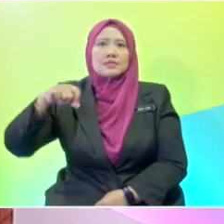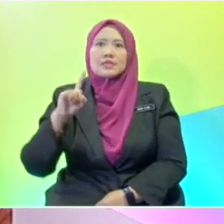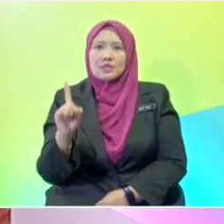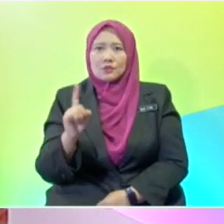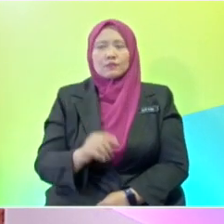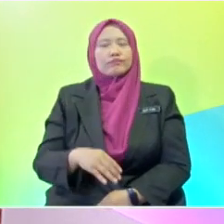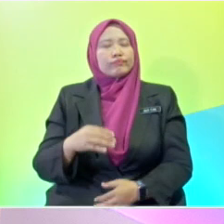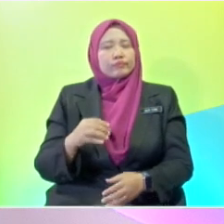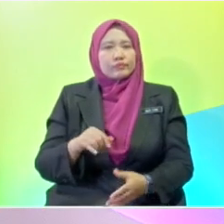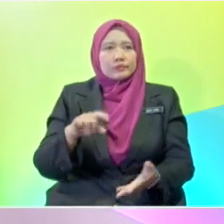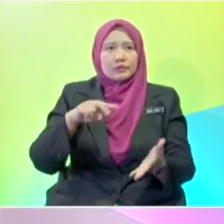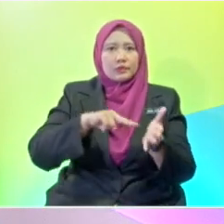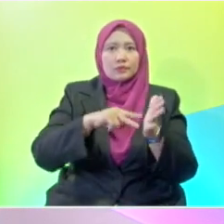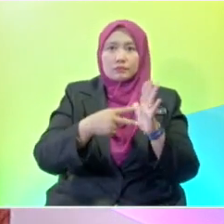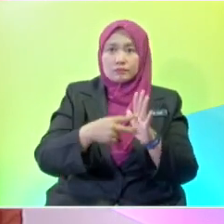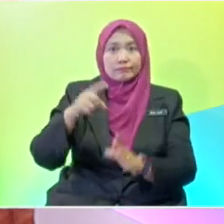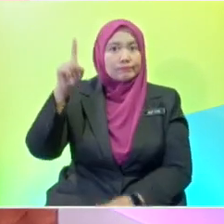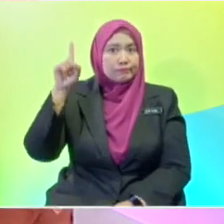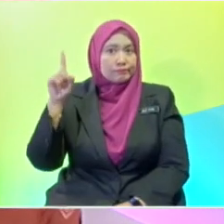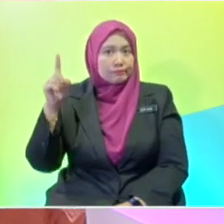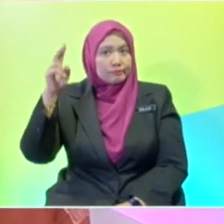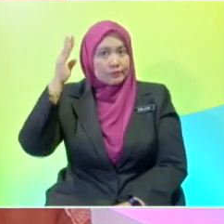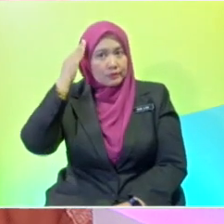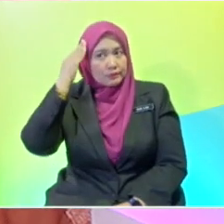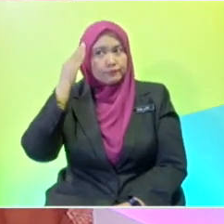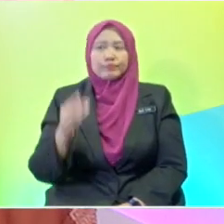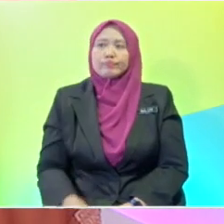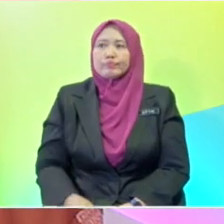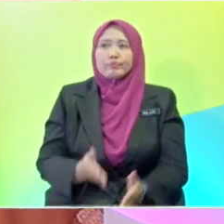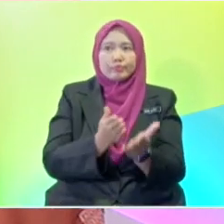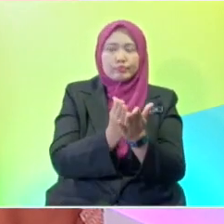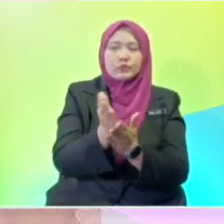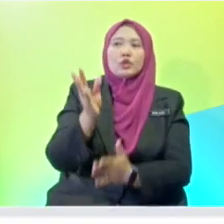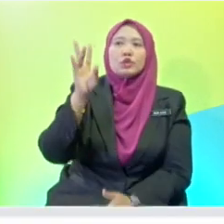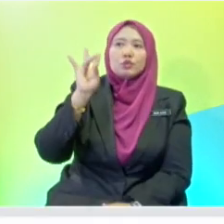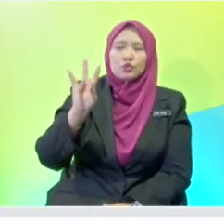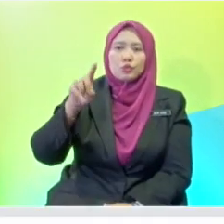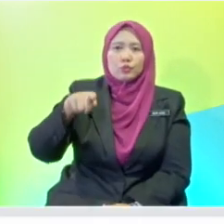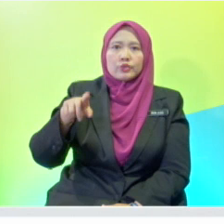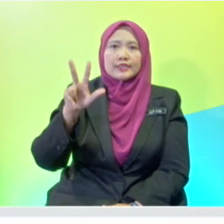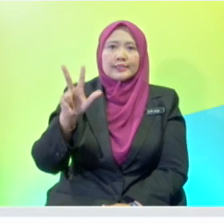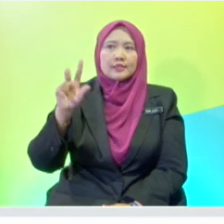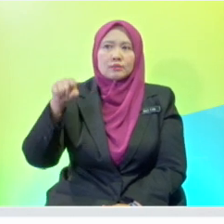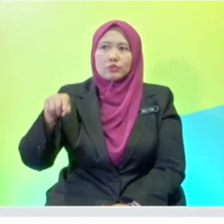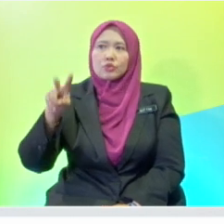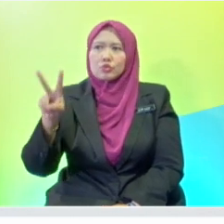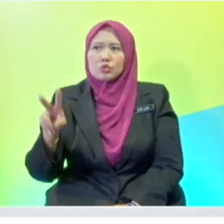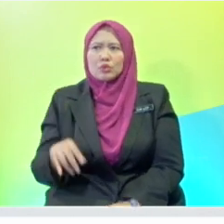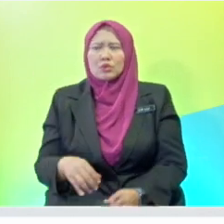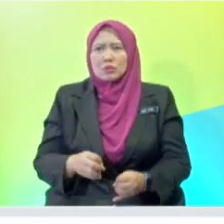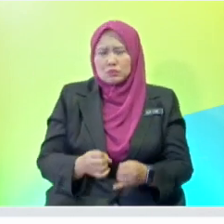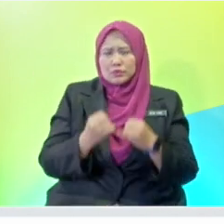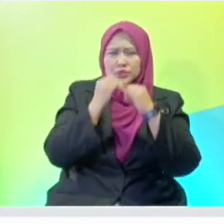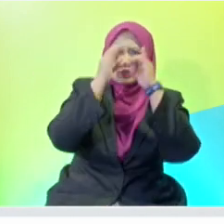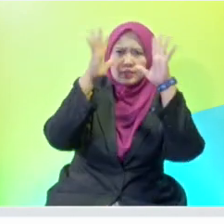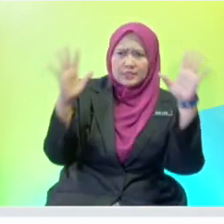standed pembelajaran 7 populehan 3 populehan Duo menjelaskan individu yang berisiko tinggi mengalami definisial oke